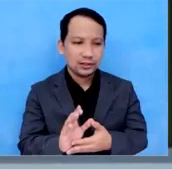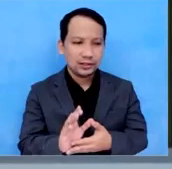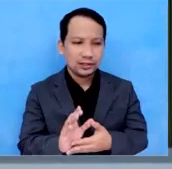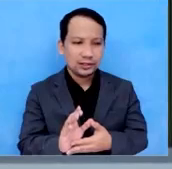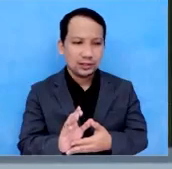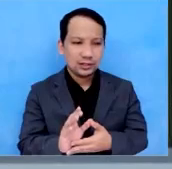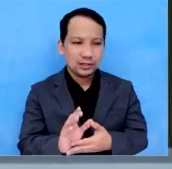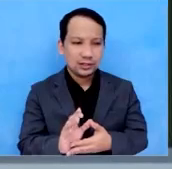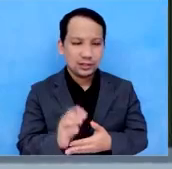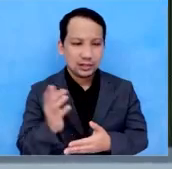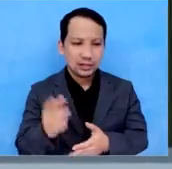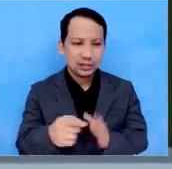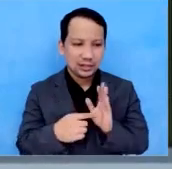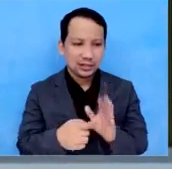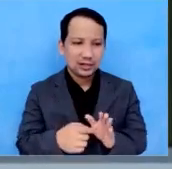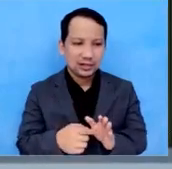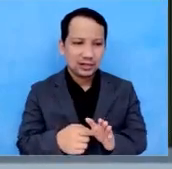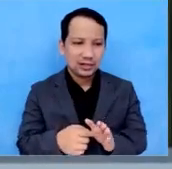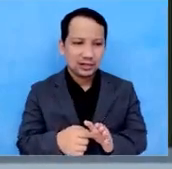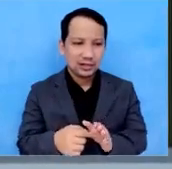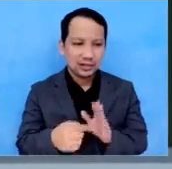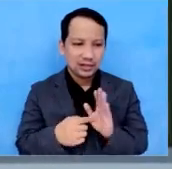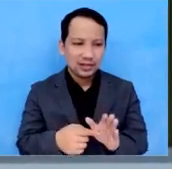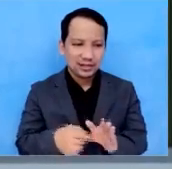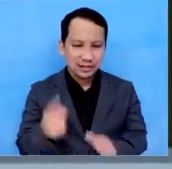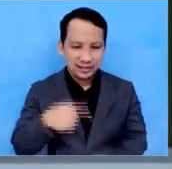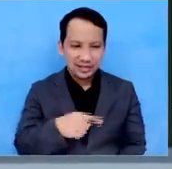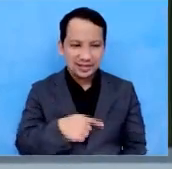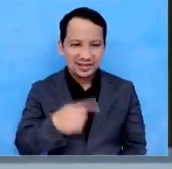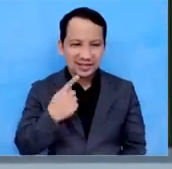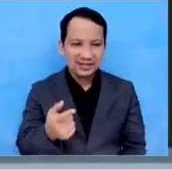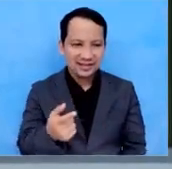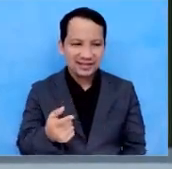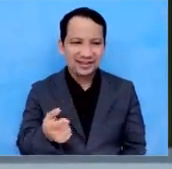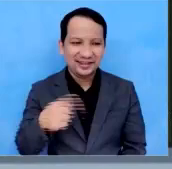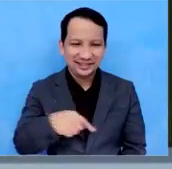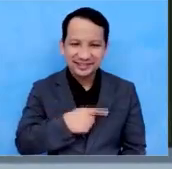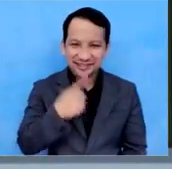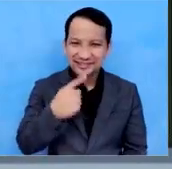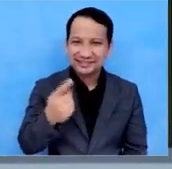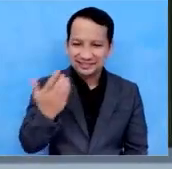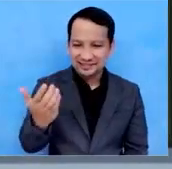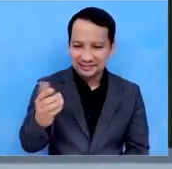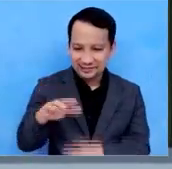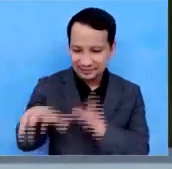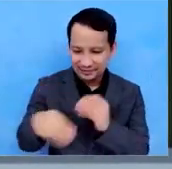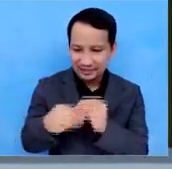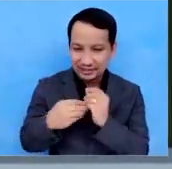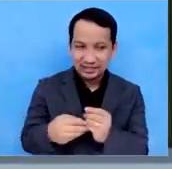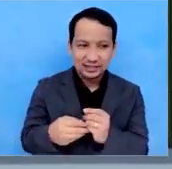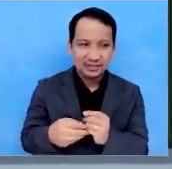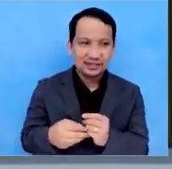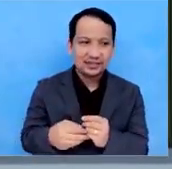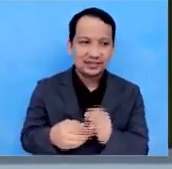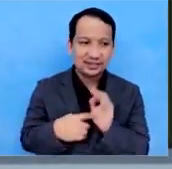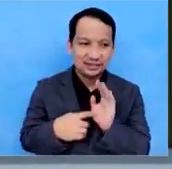mag-music lessons, parang sabi ko gusto ko maging singer din. Nag-amateur singing contest ako, napunta ako sa ABS,